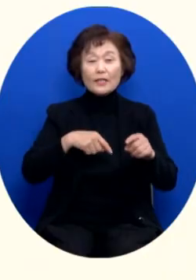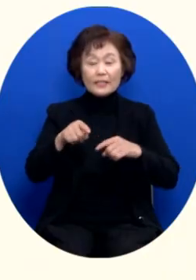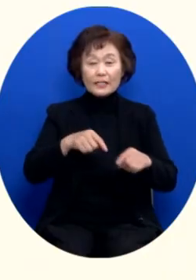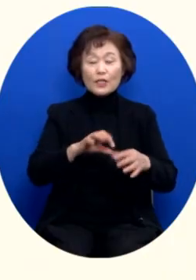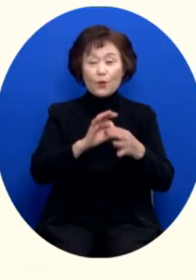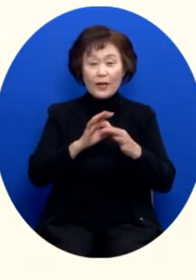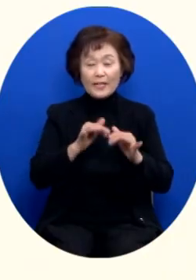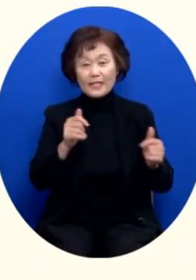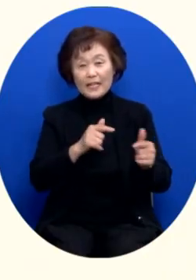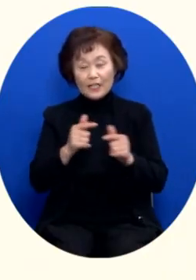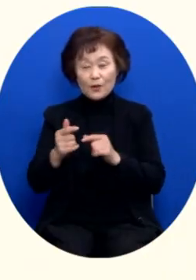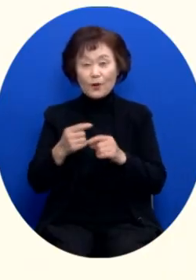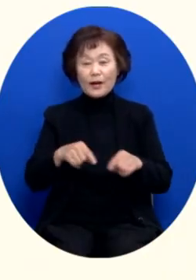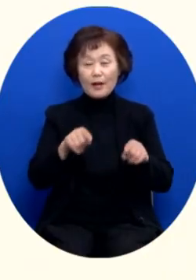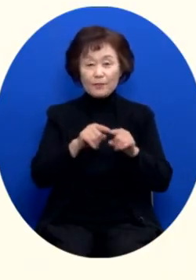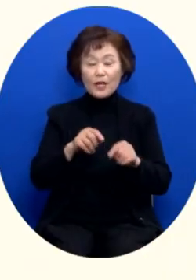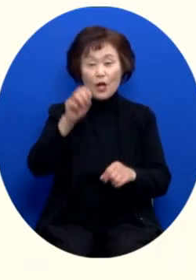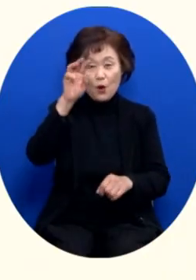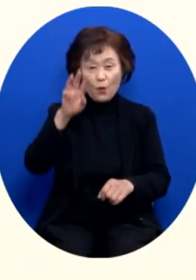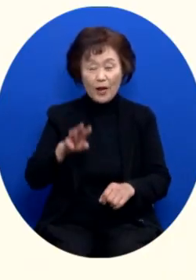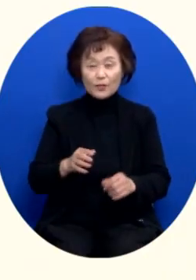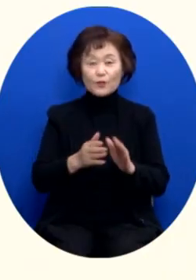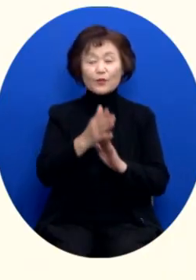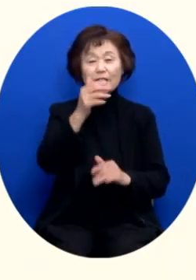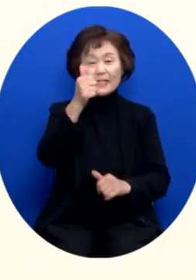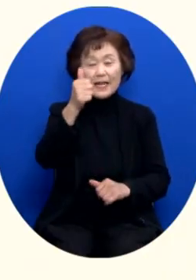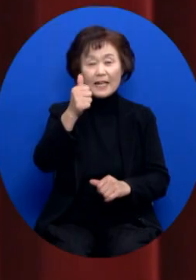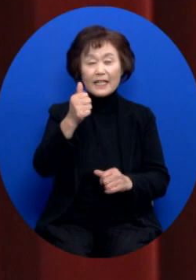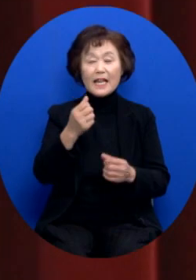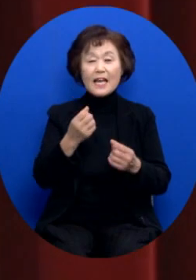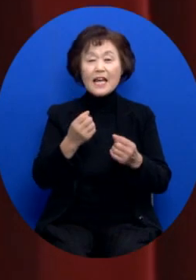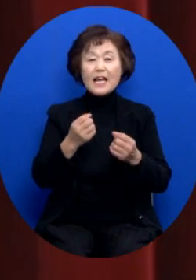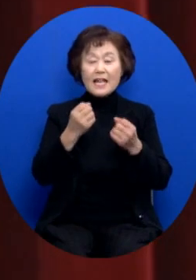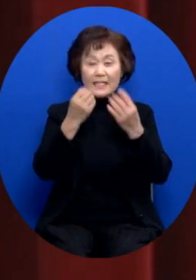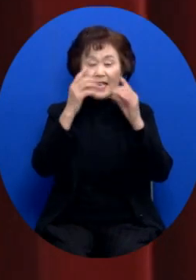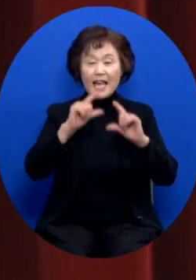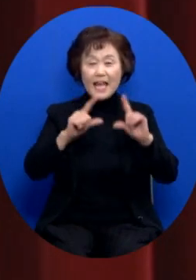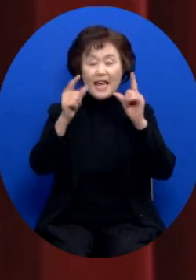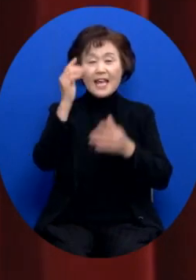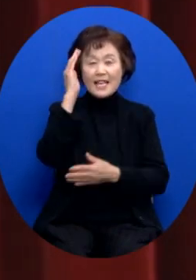광교협 대표회장과 강기정 광주광역시장의 신년 인사가 진행됐습니다.